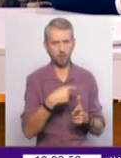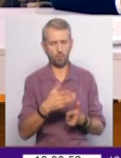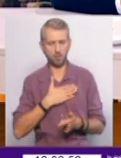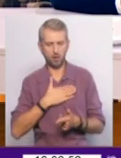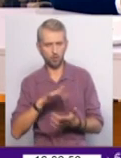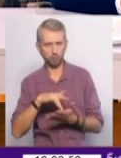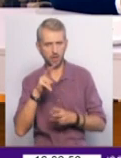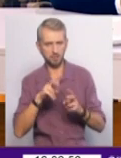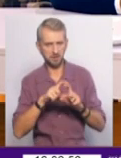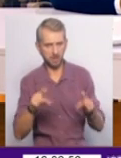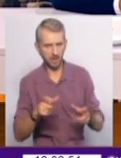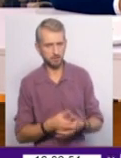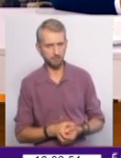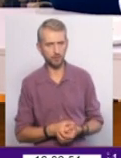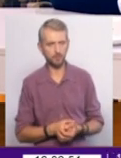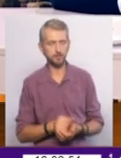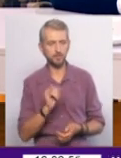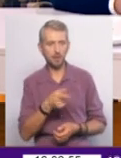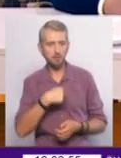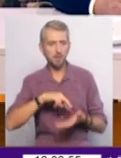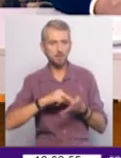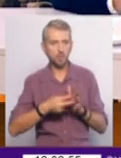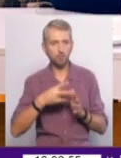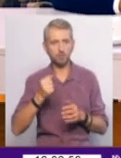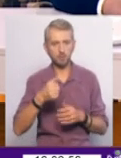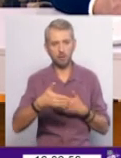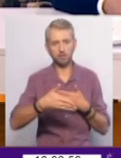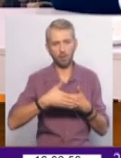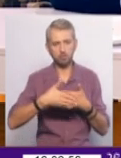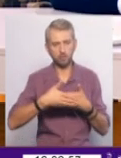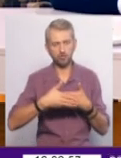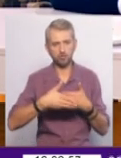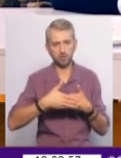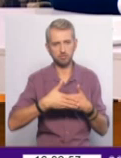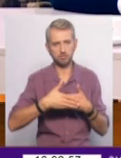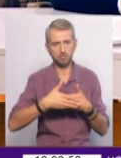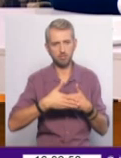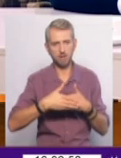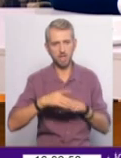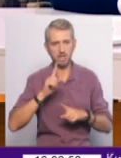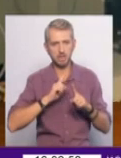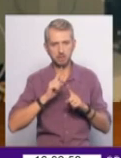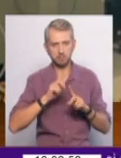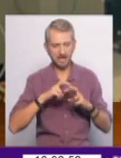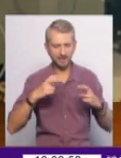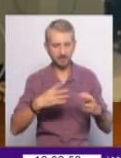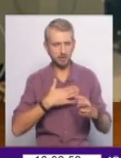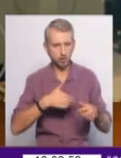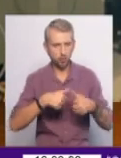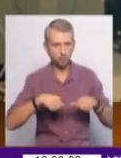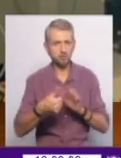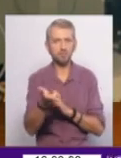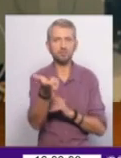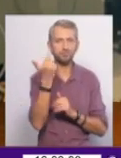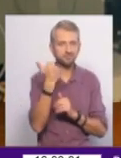комунальне підприємство. І ми плануємо на ближайші, ну, якби найближче засідання нашої комісії викликати